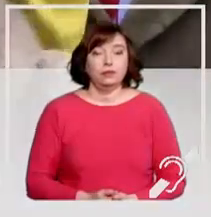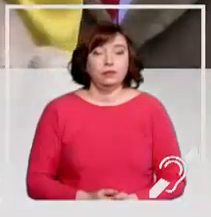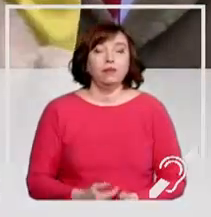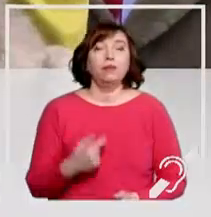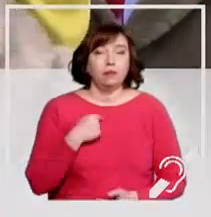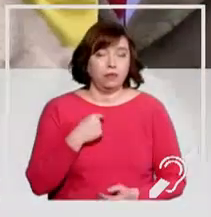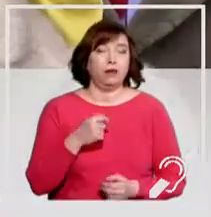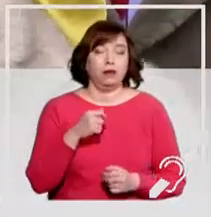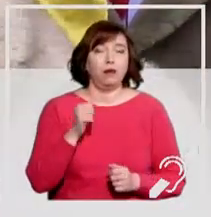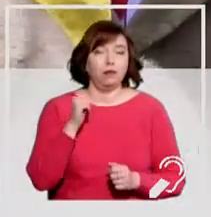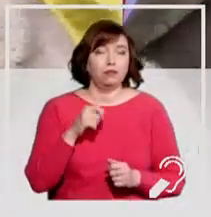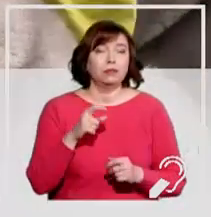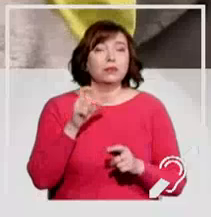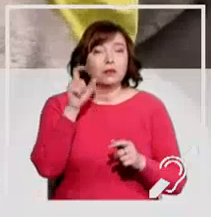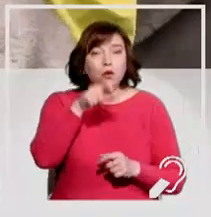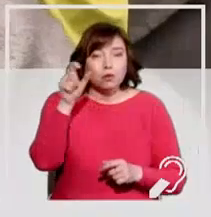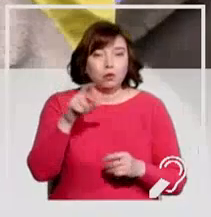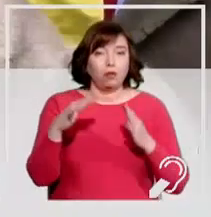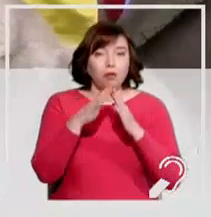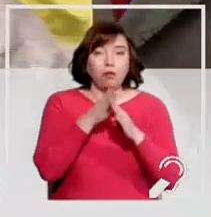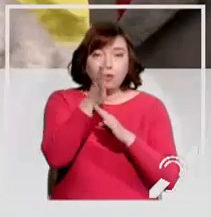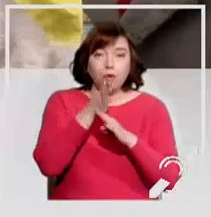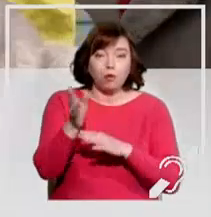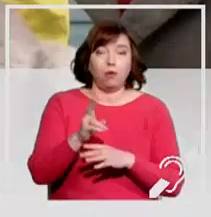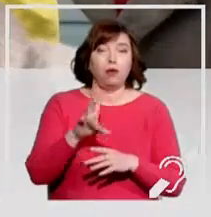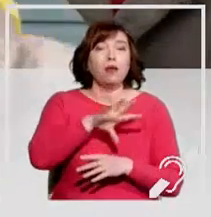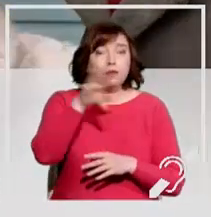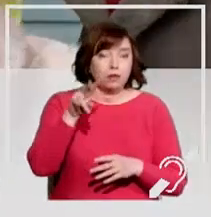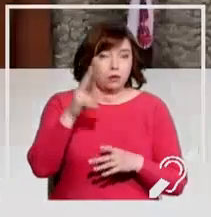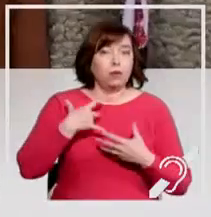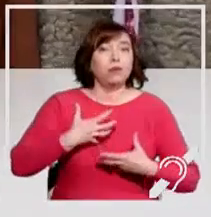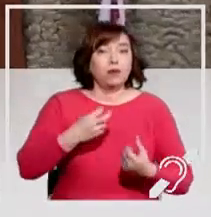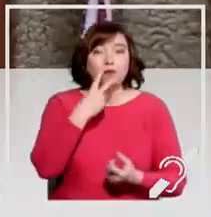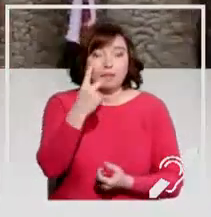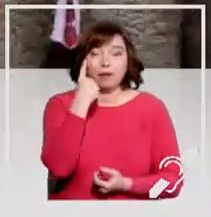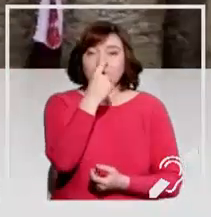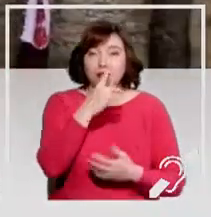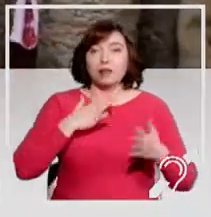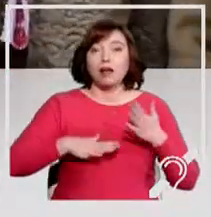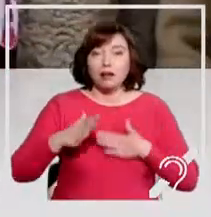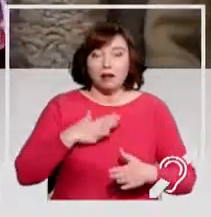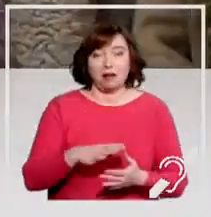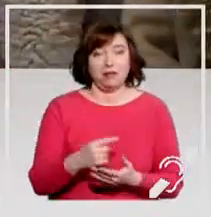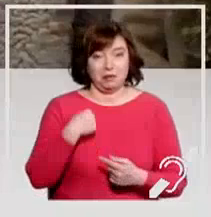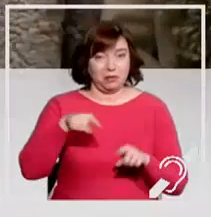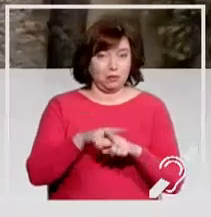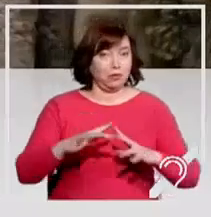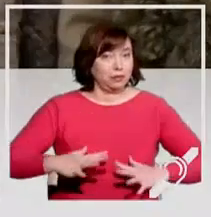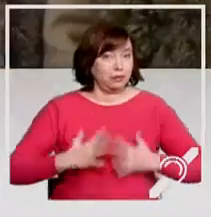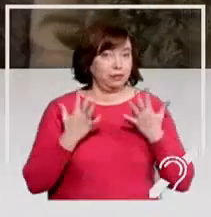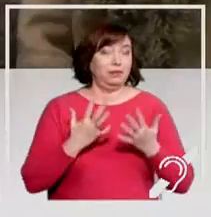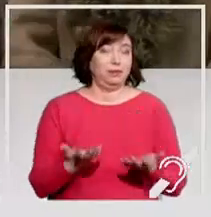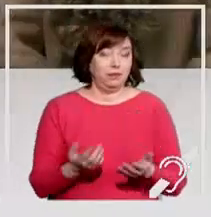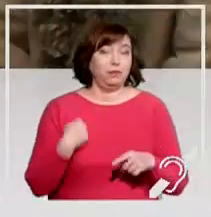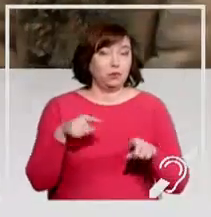Noi mergem să colindăm casele gospodarilor care ne primesc, vedem în ochii lor cu bucurie și noi aducem desigur